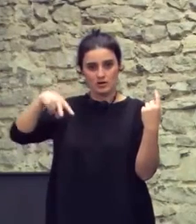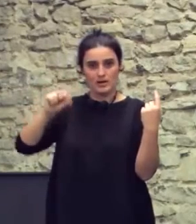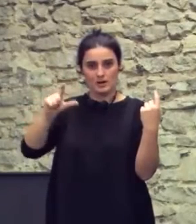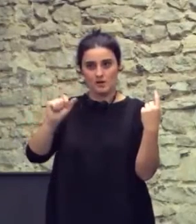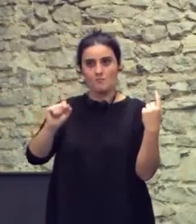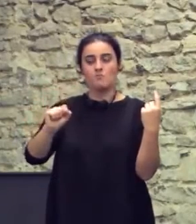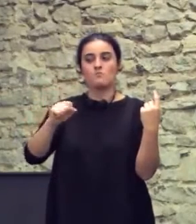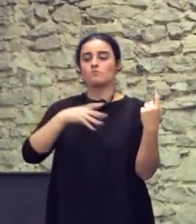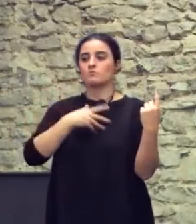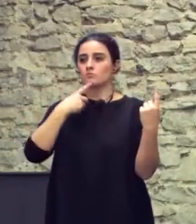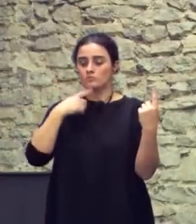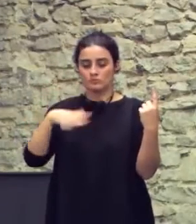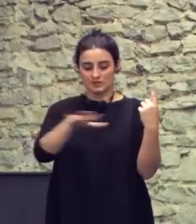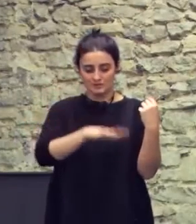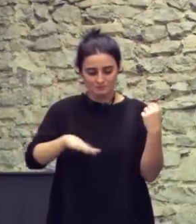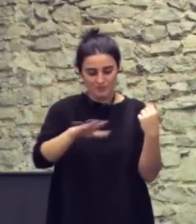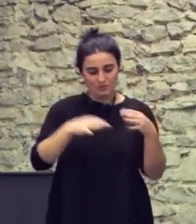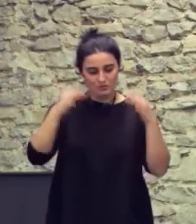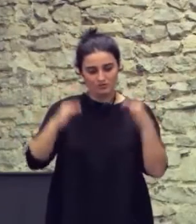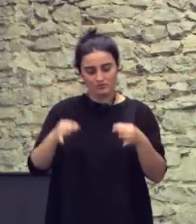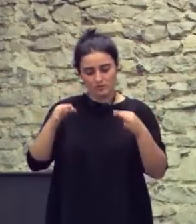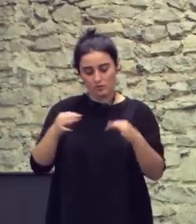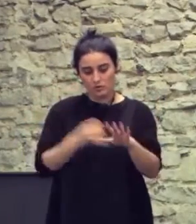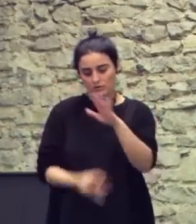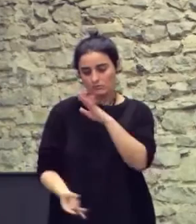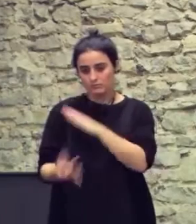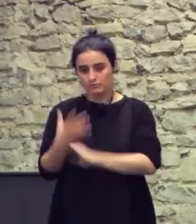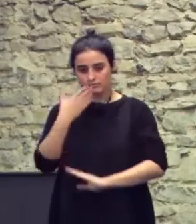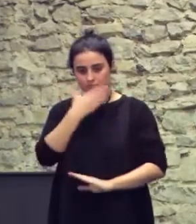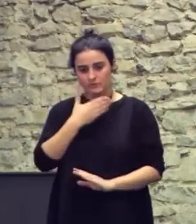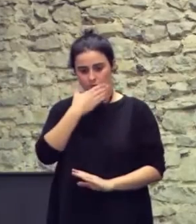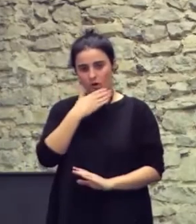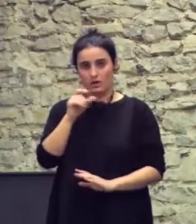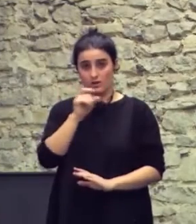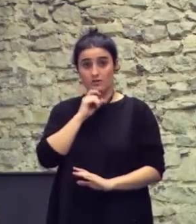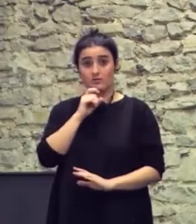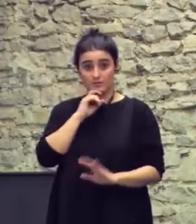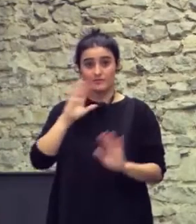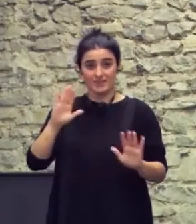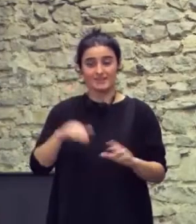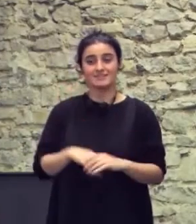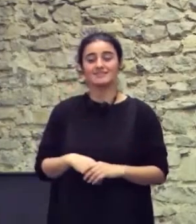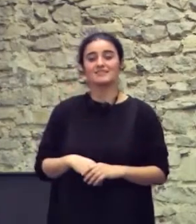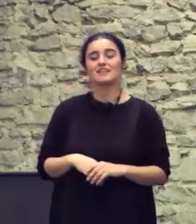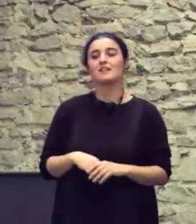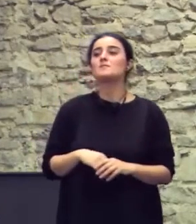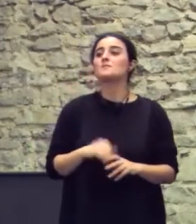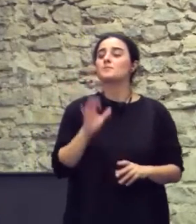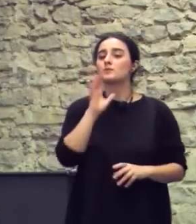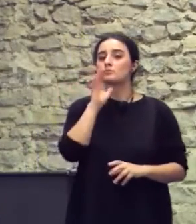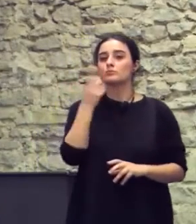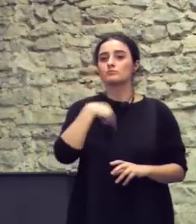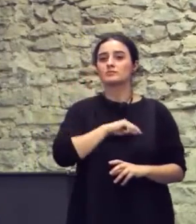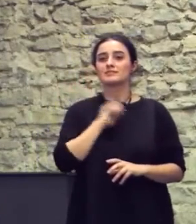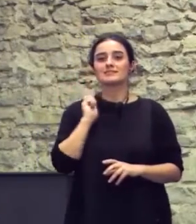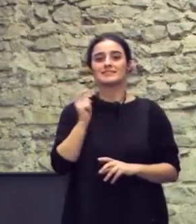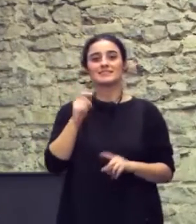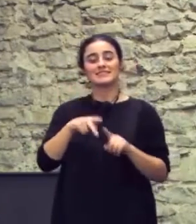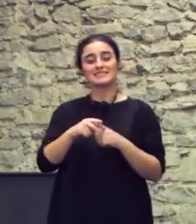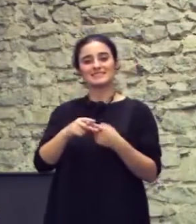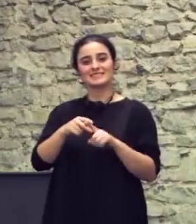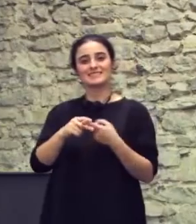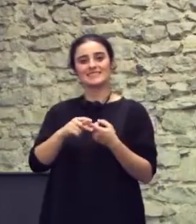espazio seguruak sortzea eskolan, komplikatua da, askotan guk tailerrak egiten